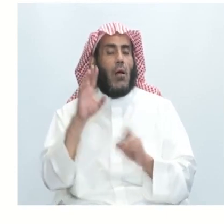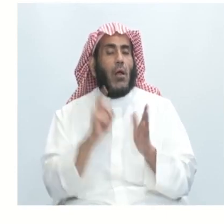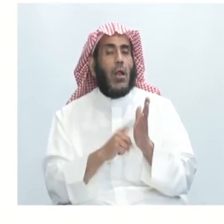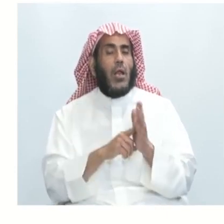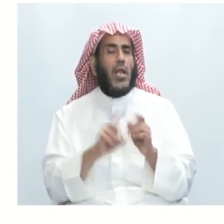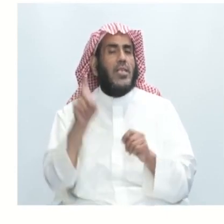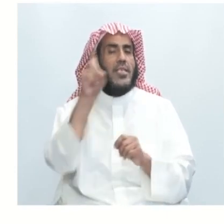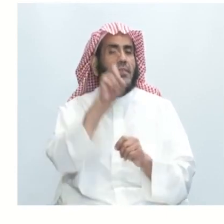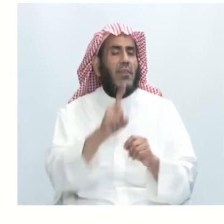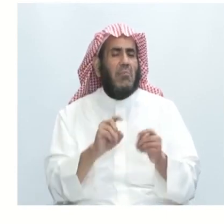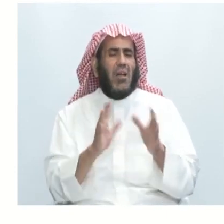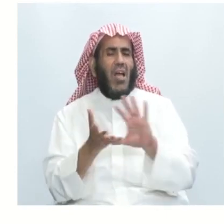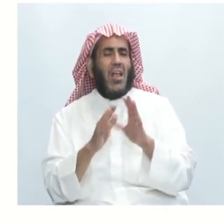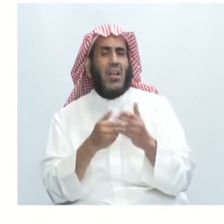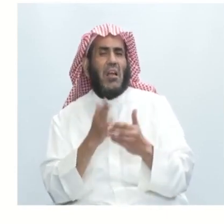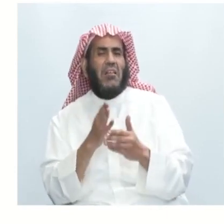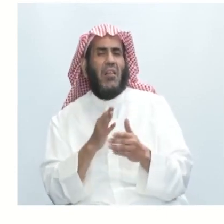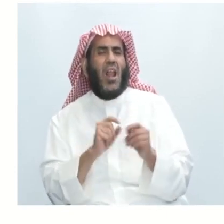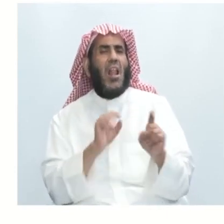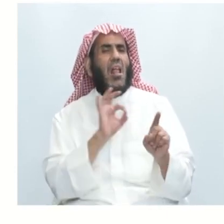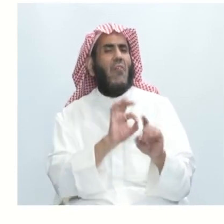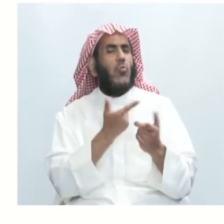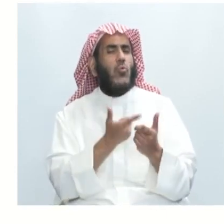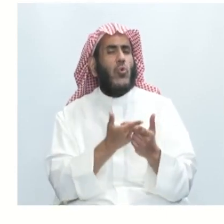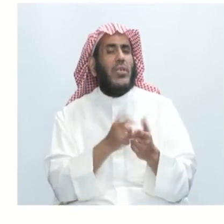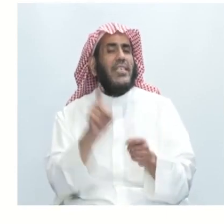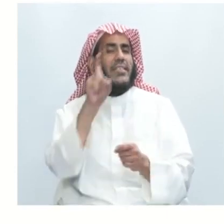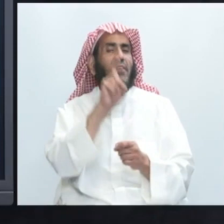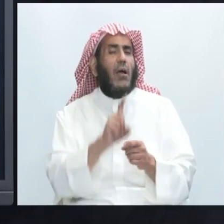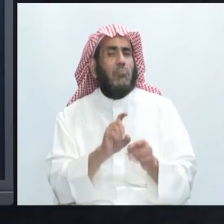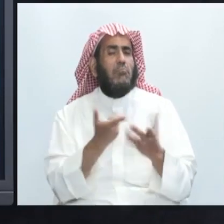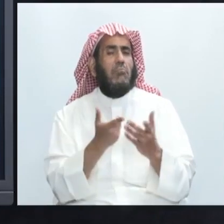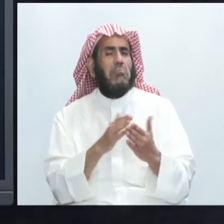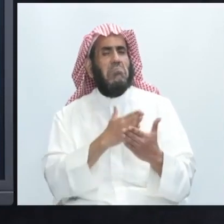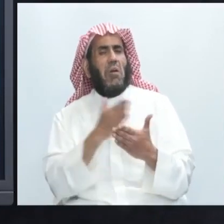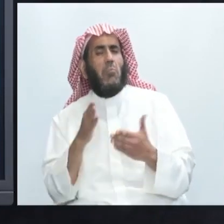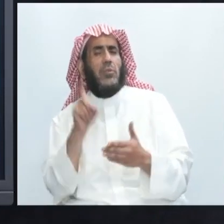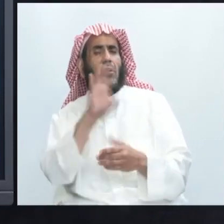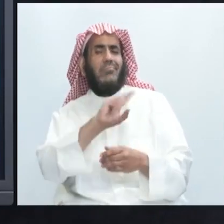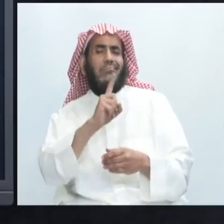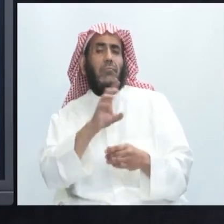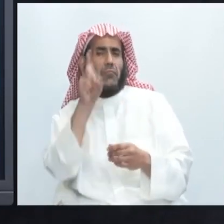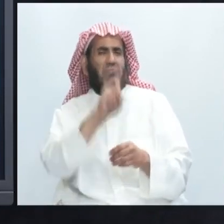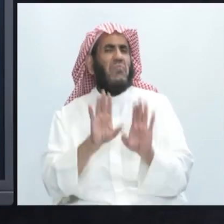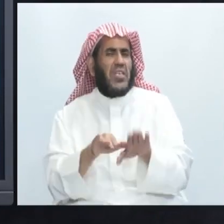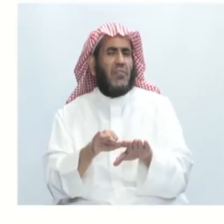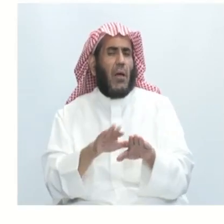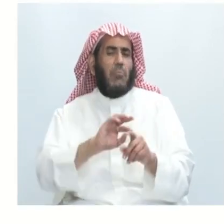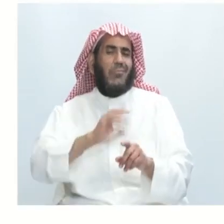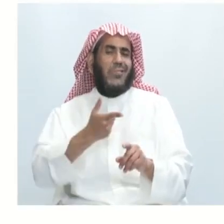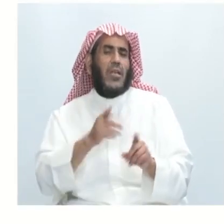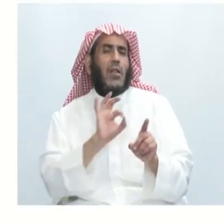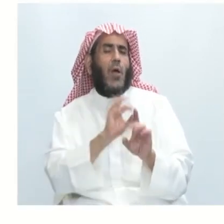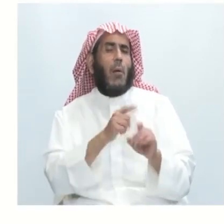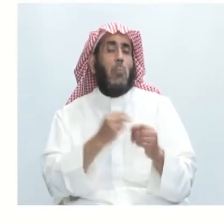الاستفهام احيانا يخرج عن غرضه الاصلي احنا نكون استفهام ثم يخرج هذا الاستفهام عن غرضه الاصليه الى